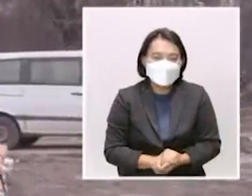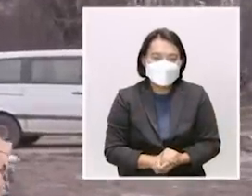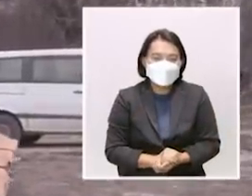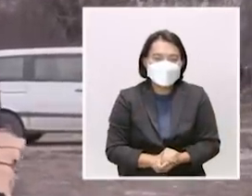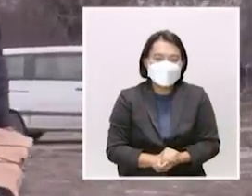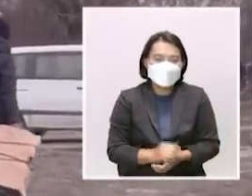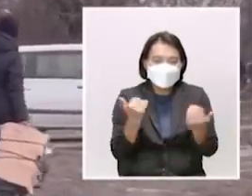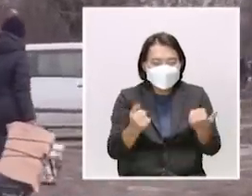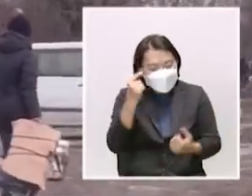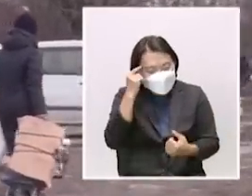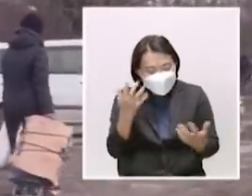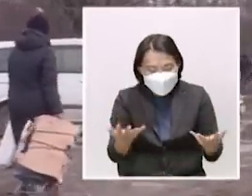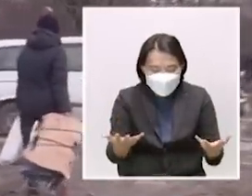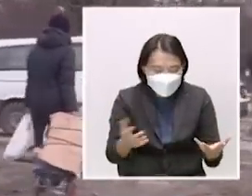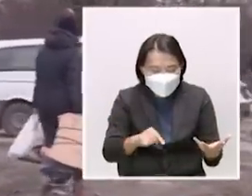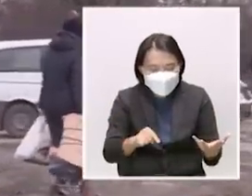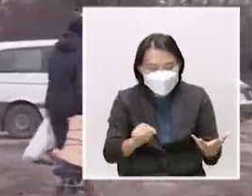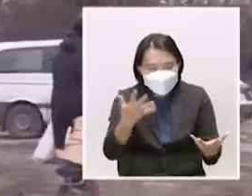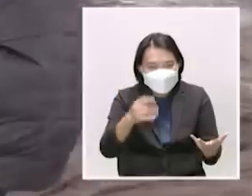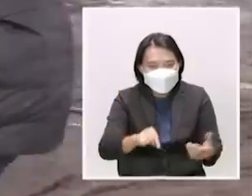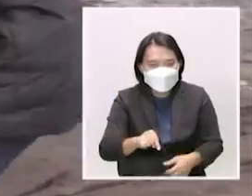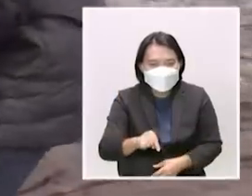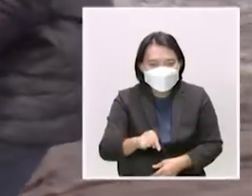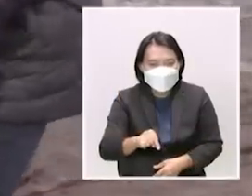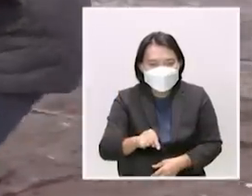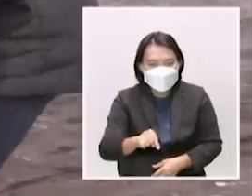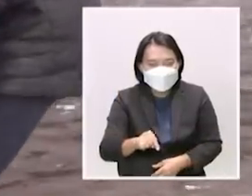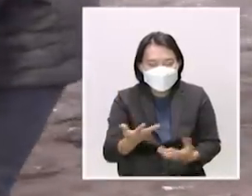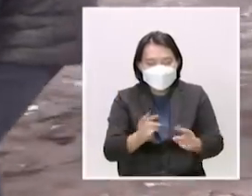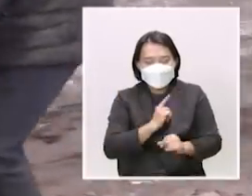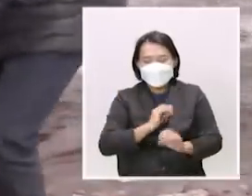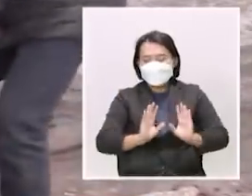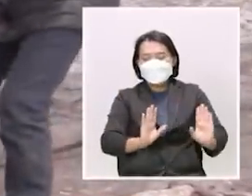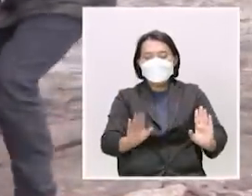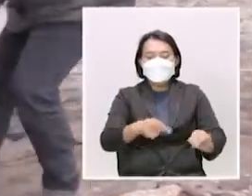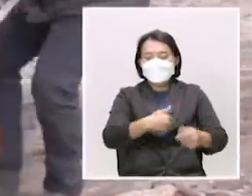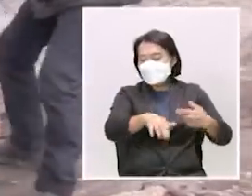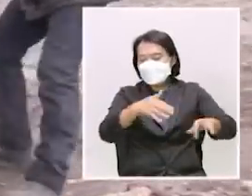ทัจะไมเหลออะไรแล้วจะเข้าสู่ยุคตัวใครตรงมนมากขึ้น